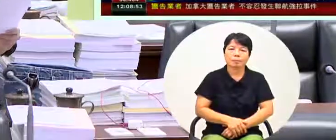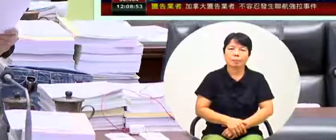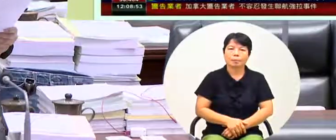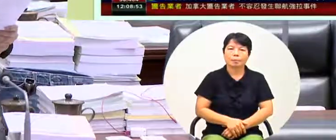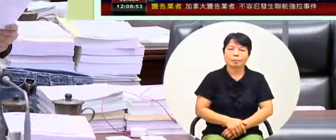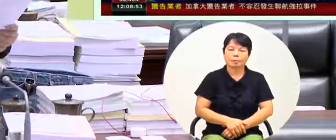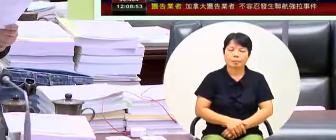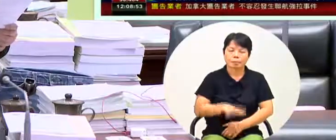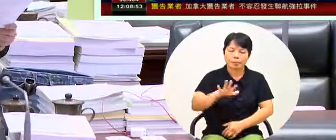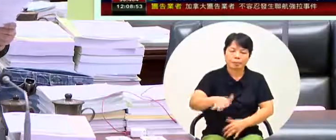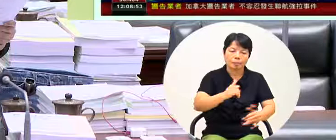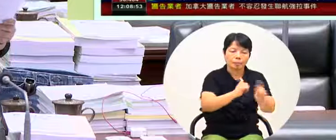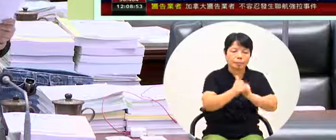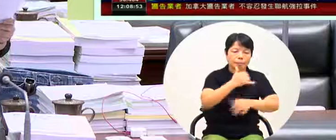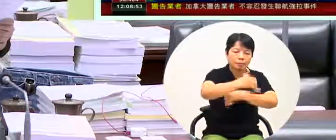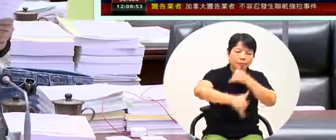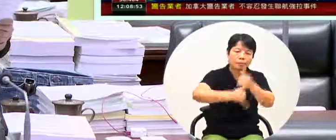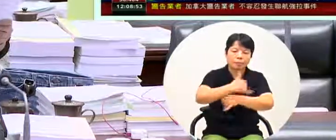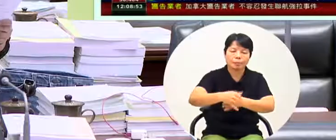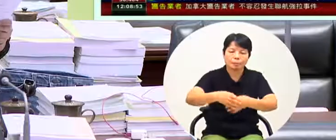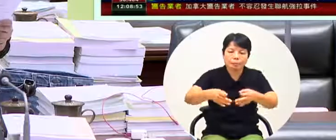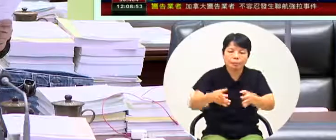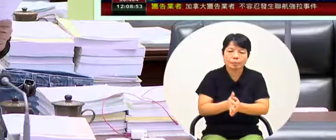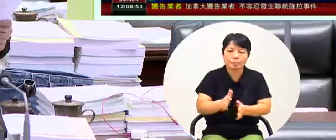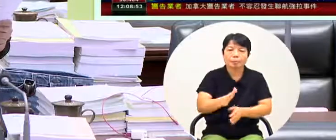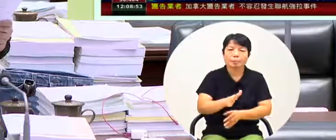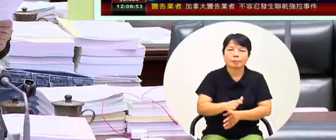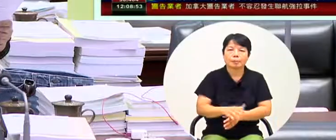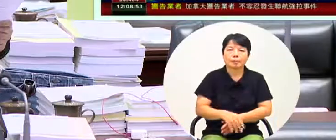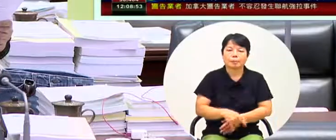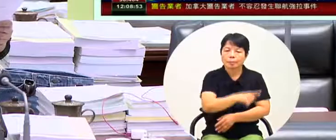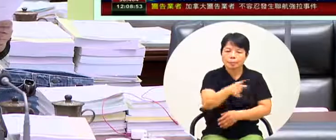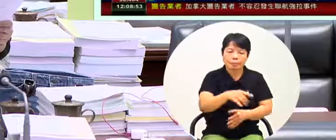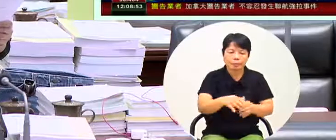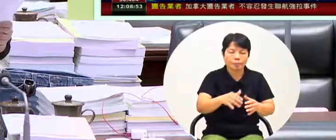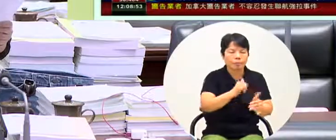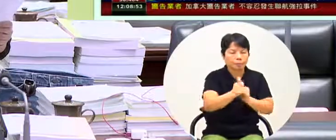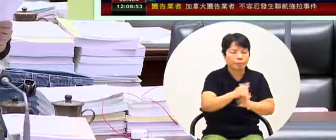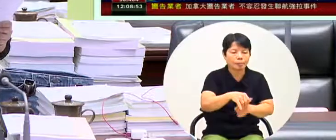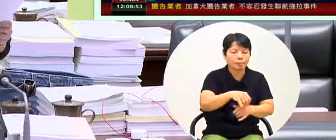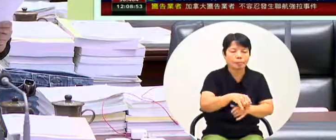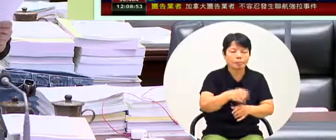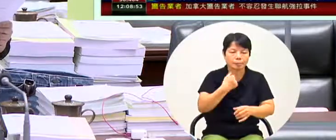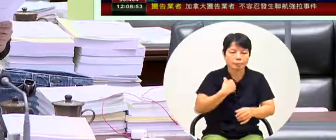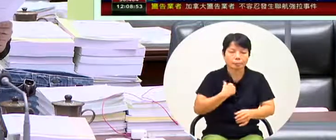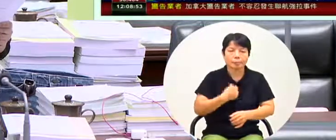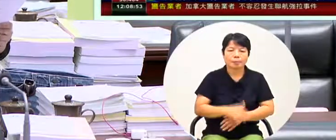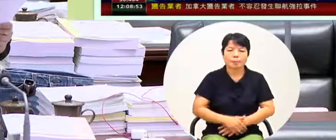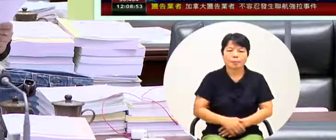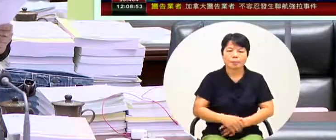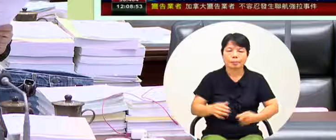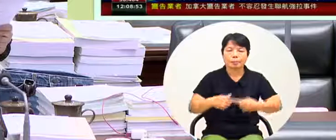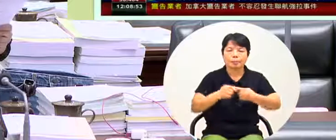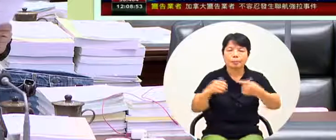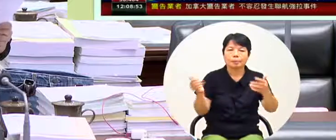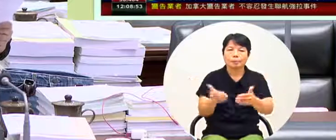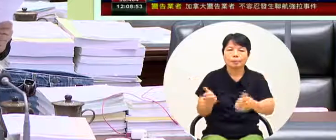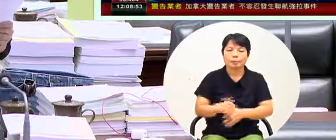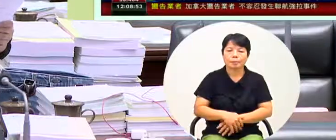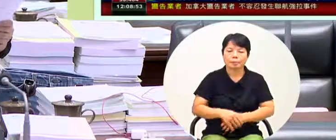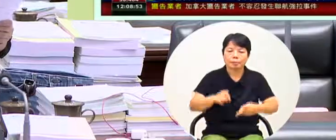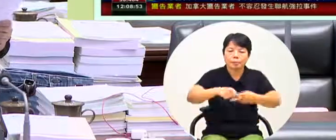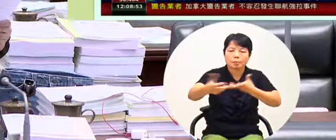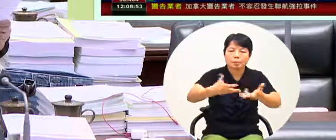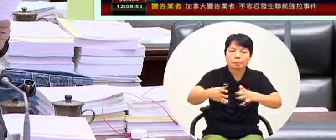马上就会得到民众反应的啊。那么首先第一个问题，我想跟公务局来讨论一下我们道路的问题